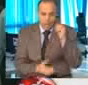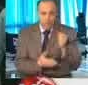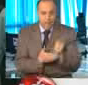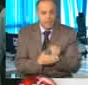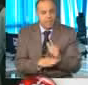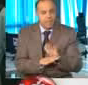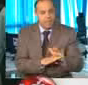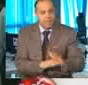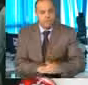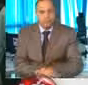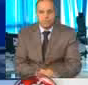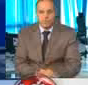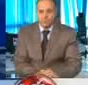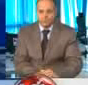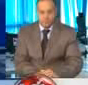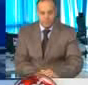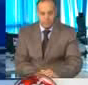ضماناتها.